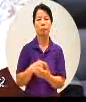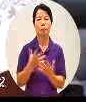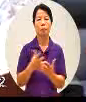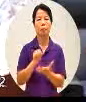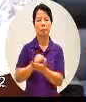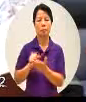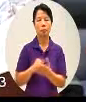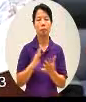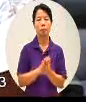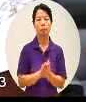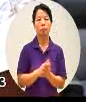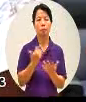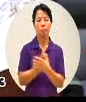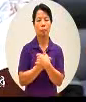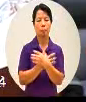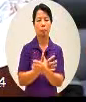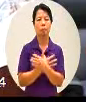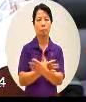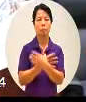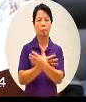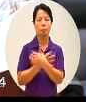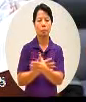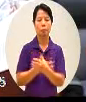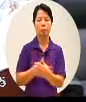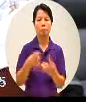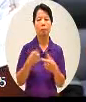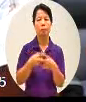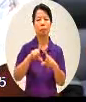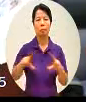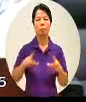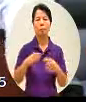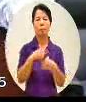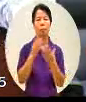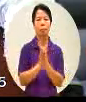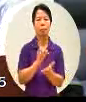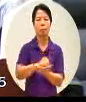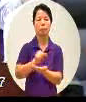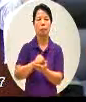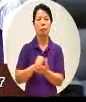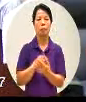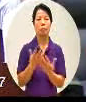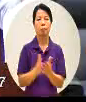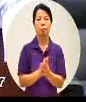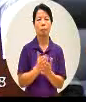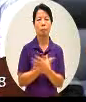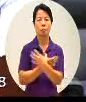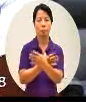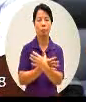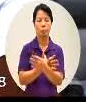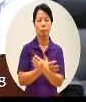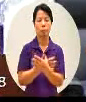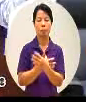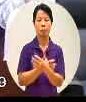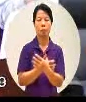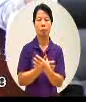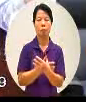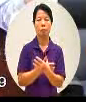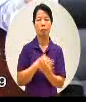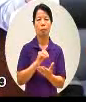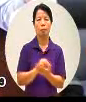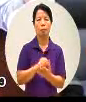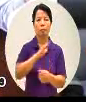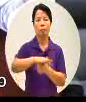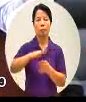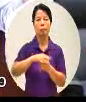啊。反正好像技工什么大工小工有无几分呐、啊？啊，要也可以那个记到满